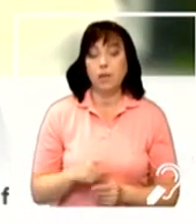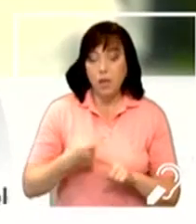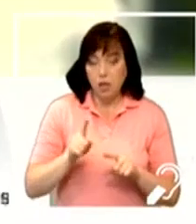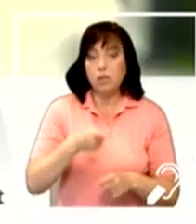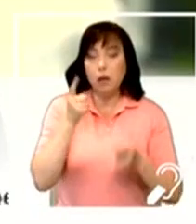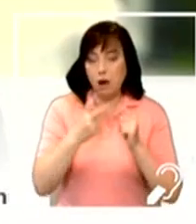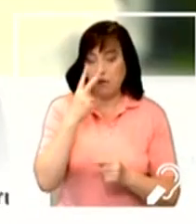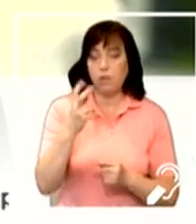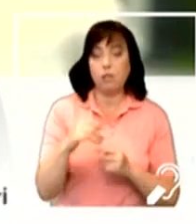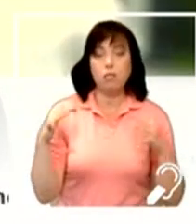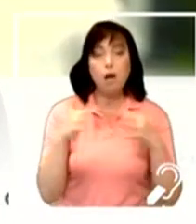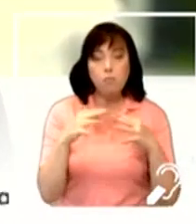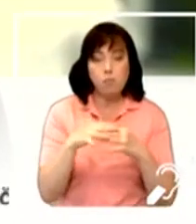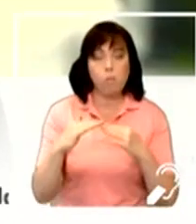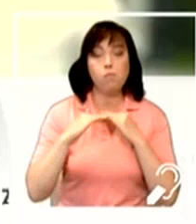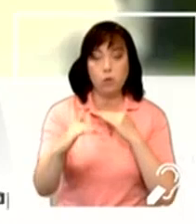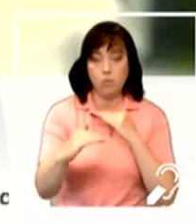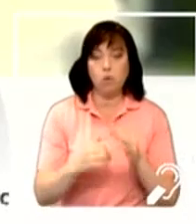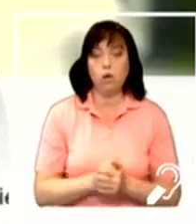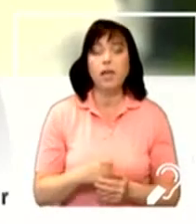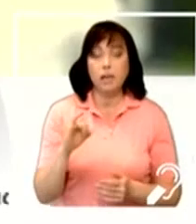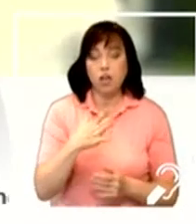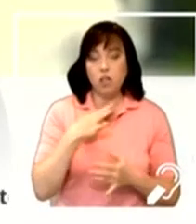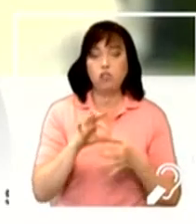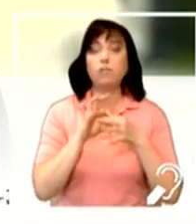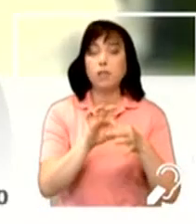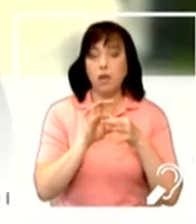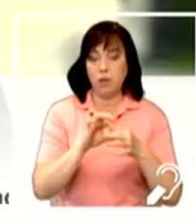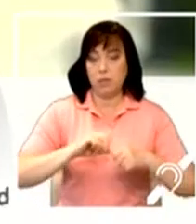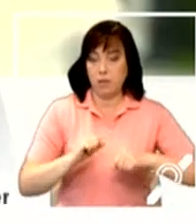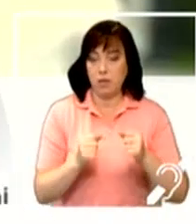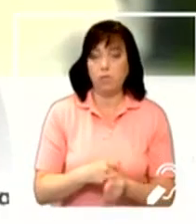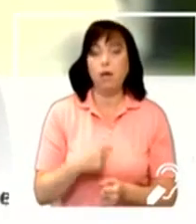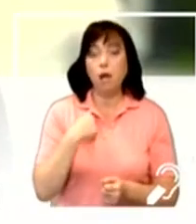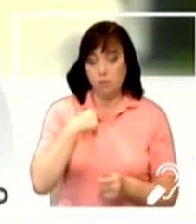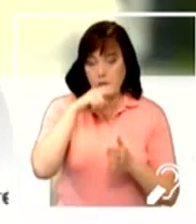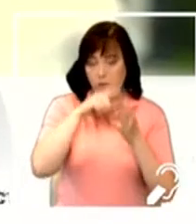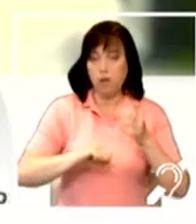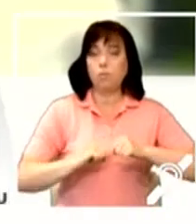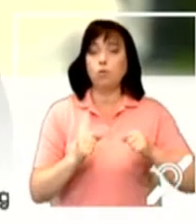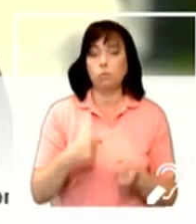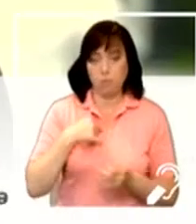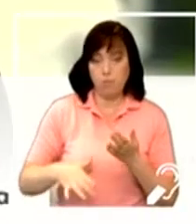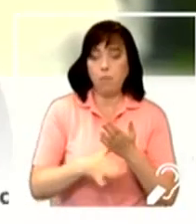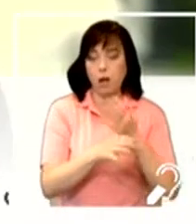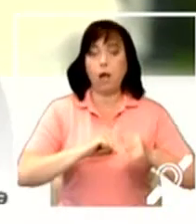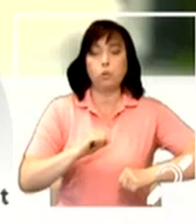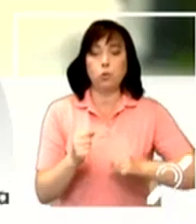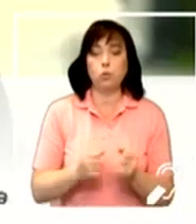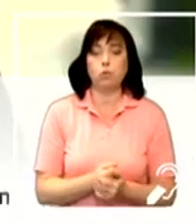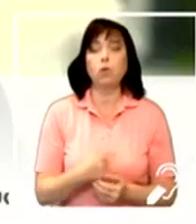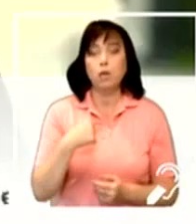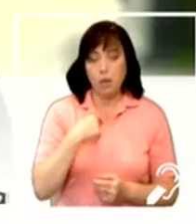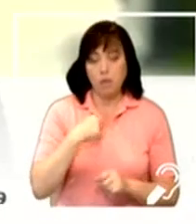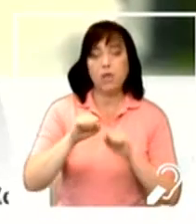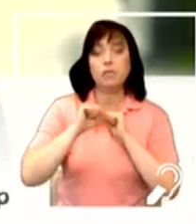і в усіх аспектах нашої взаємодії. Ми довіряємо один одному, ми допомагаємо один одному, і